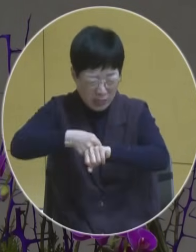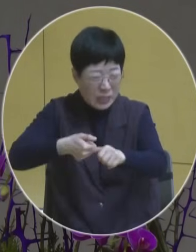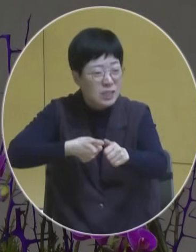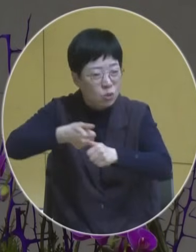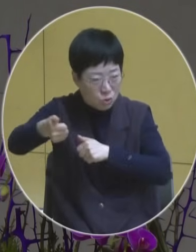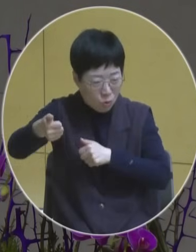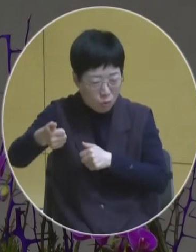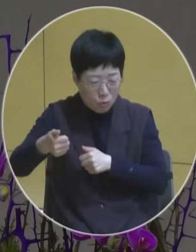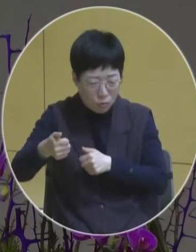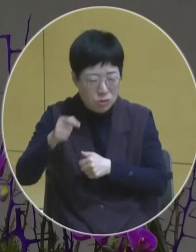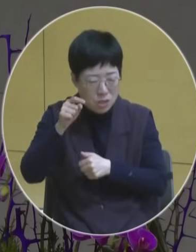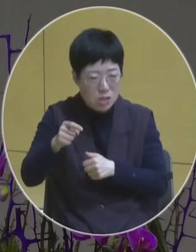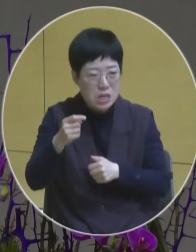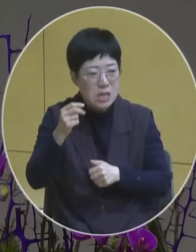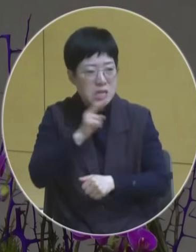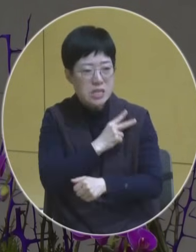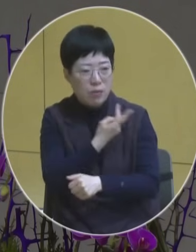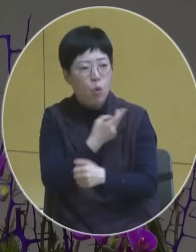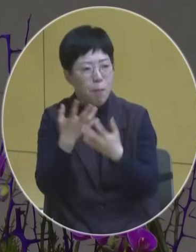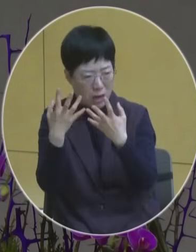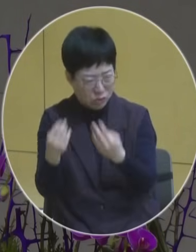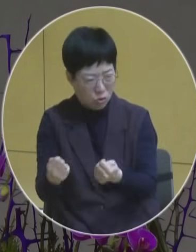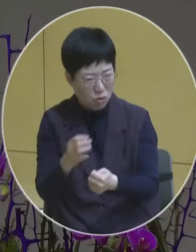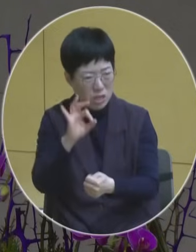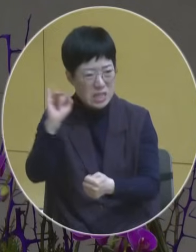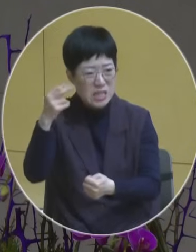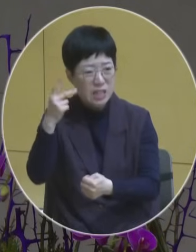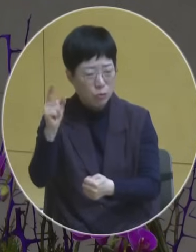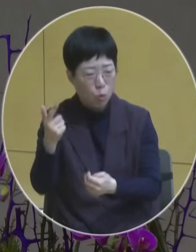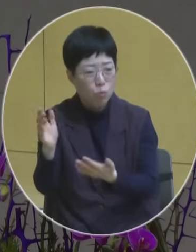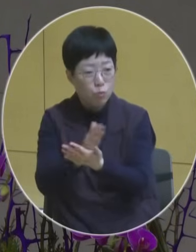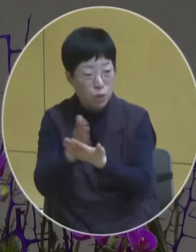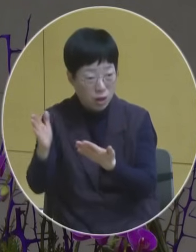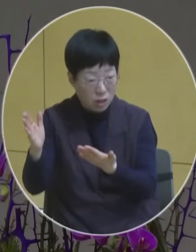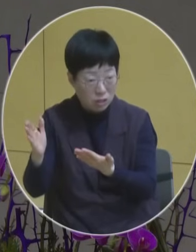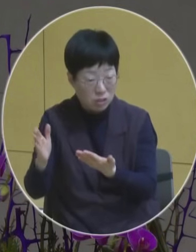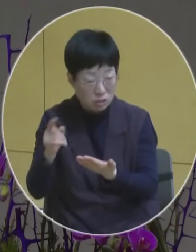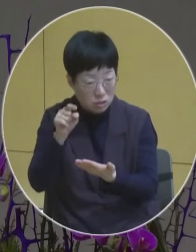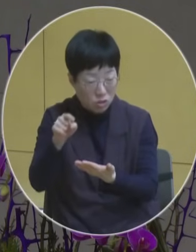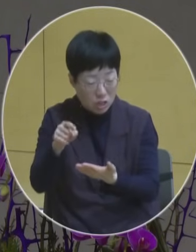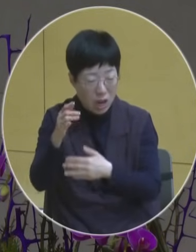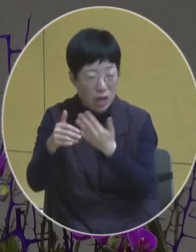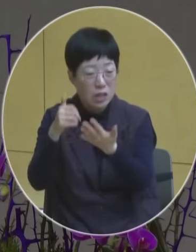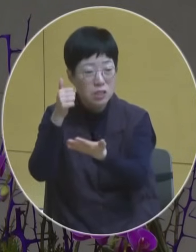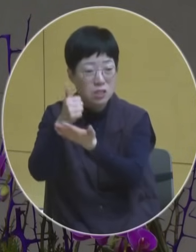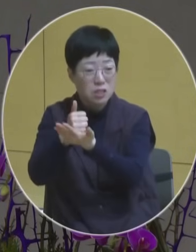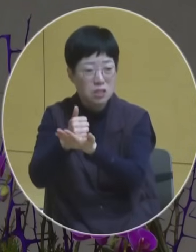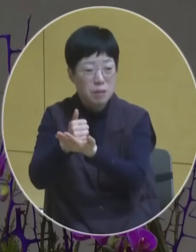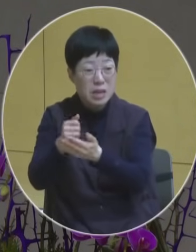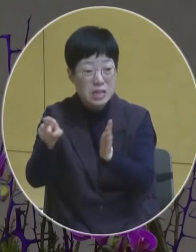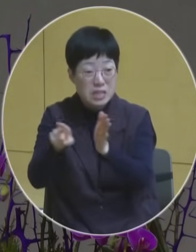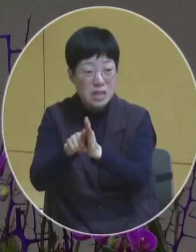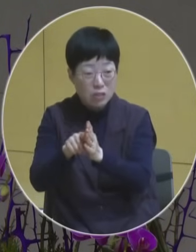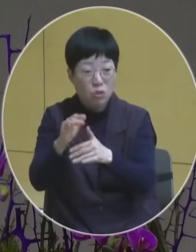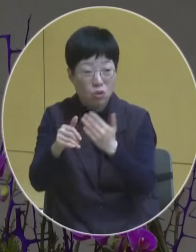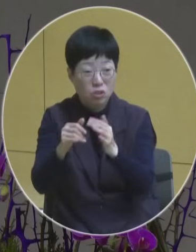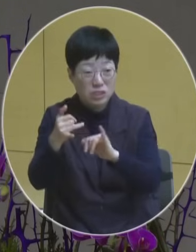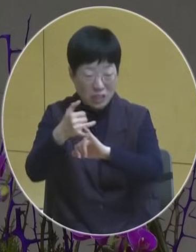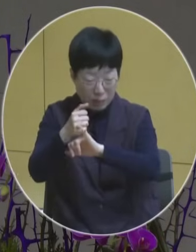이겨나고, 그리고 이단도 많았지만 이단도 분별해내면서 만들어진 것이 하나님의 말씀, 우리